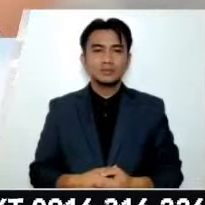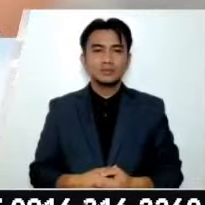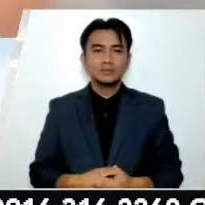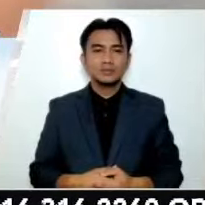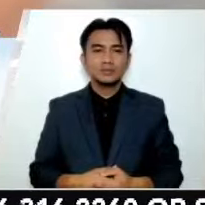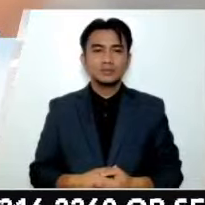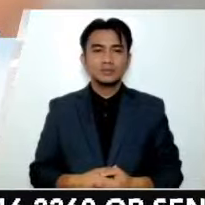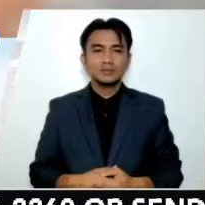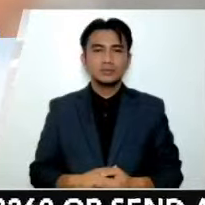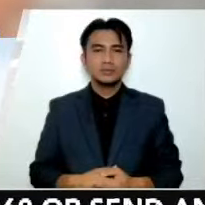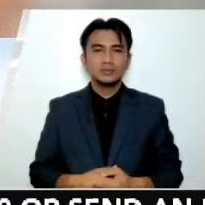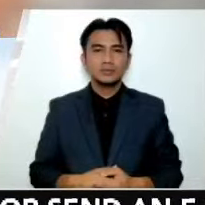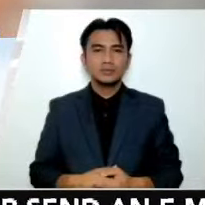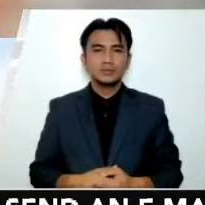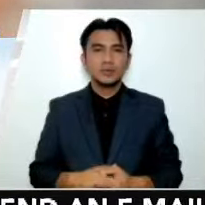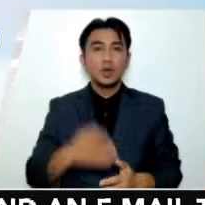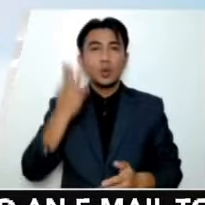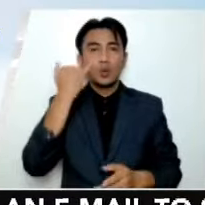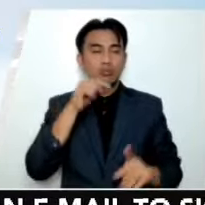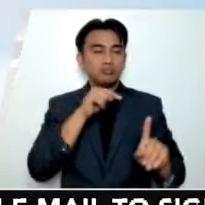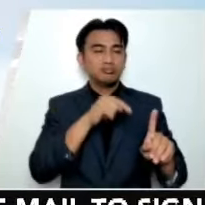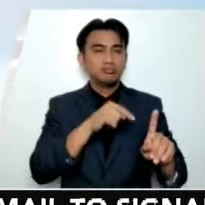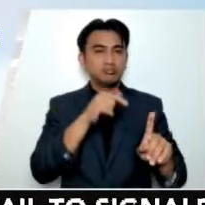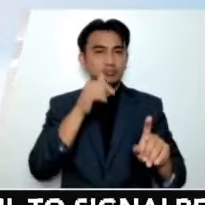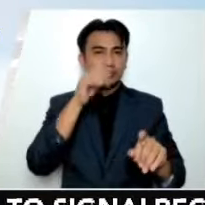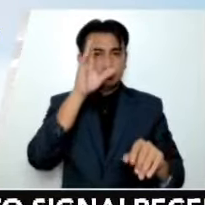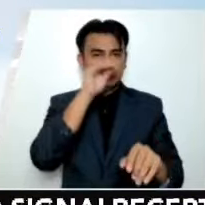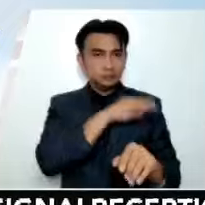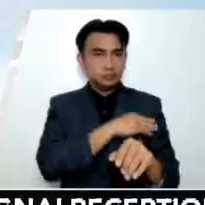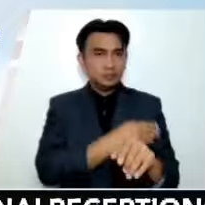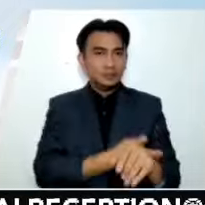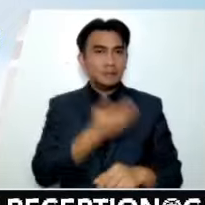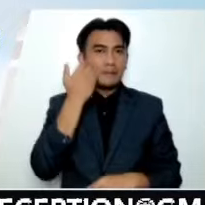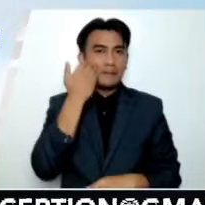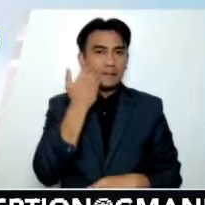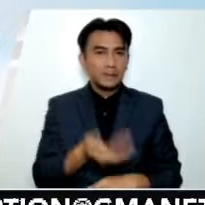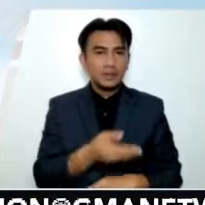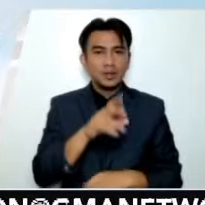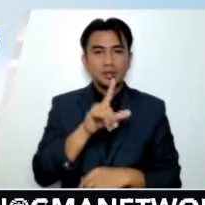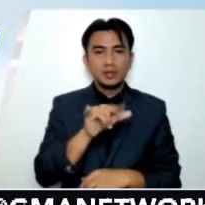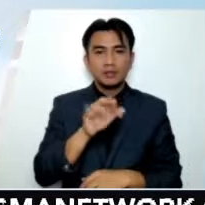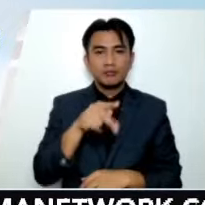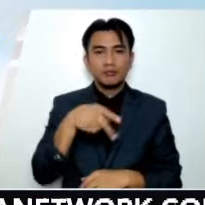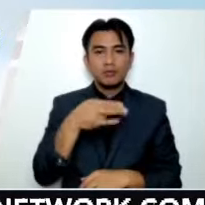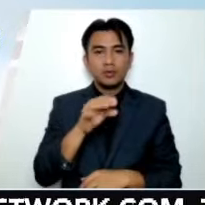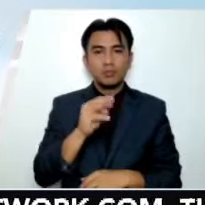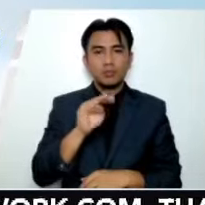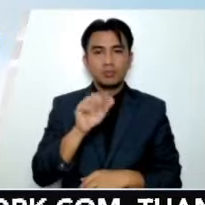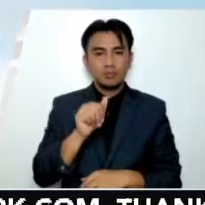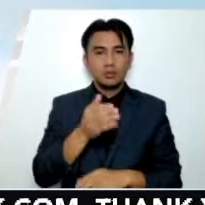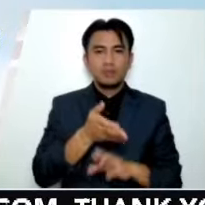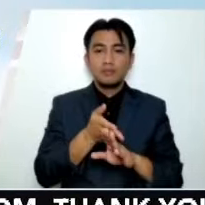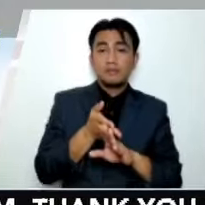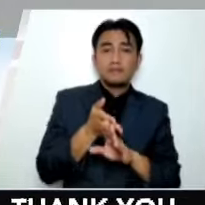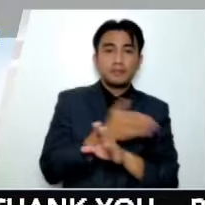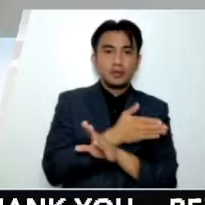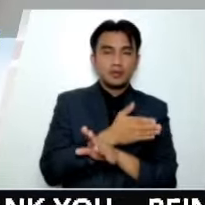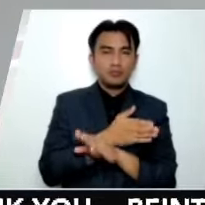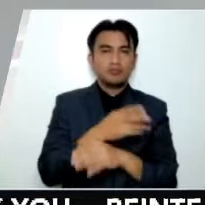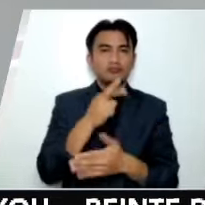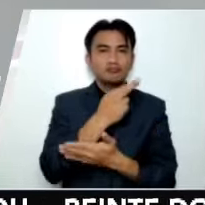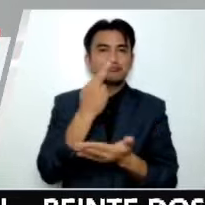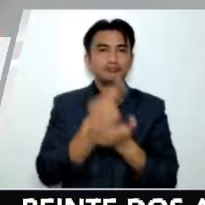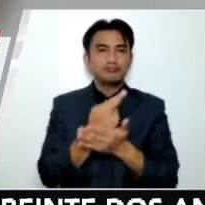Ang anak niya kasing si Tam-Tam, pumanaw sa sakit na lymphoma ilang araw bago ang recognition day. Excited po siya